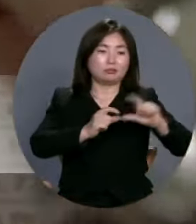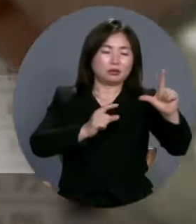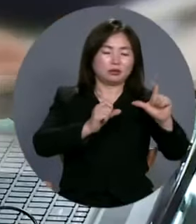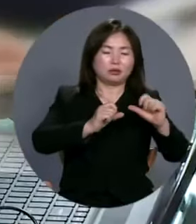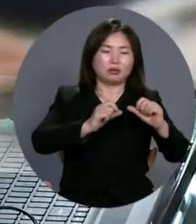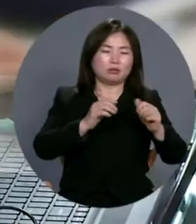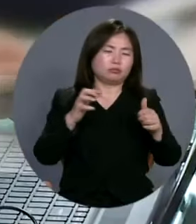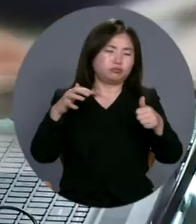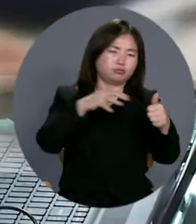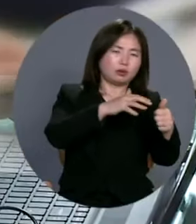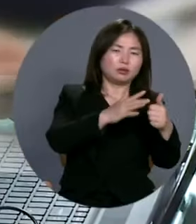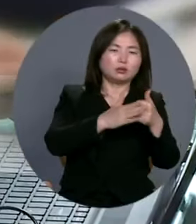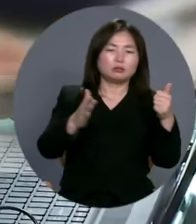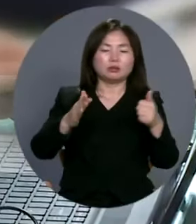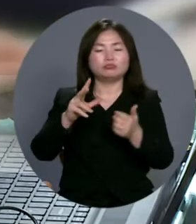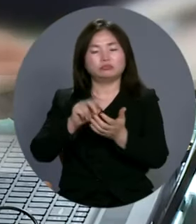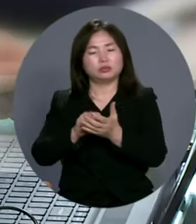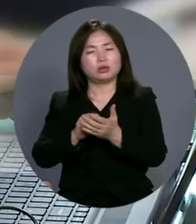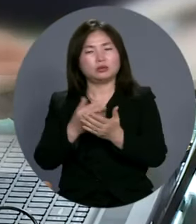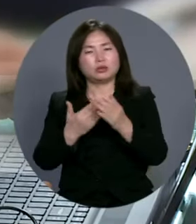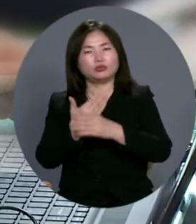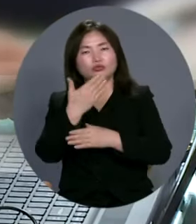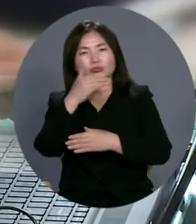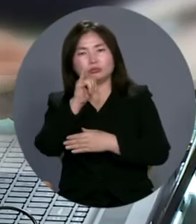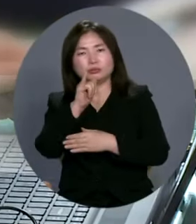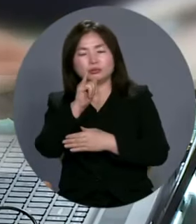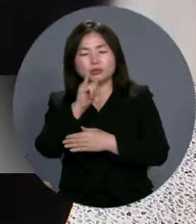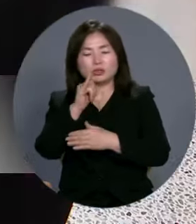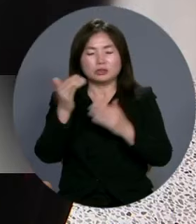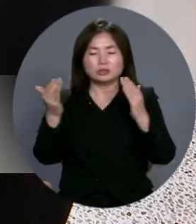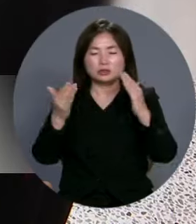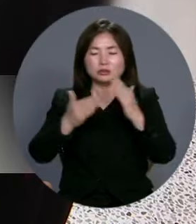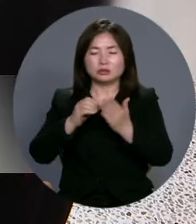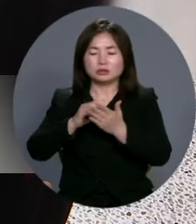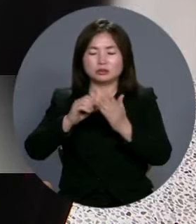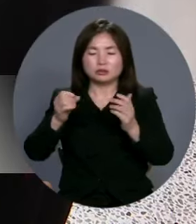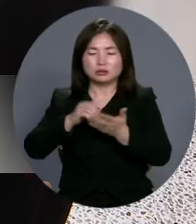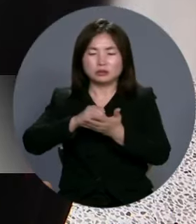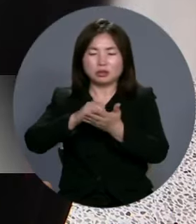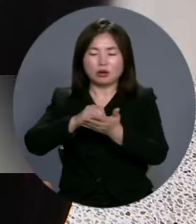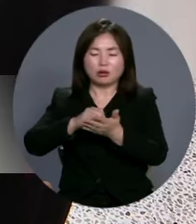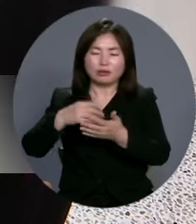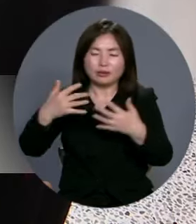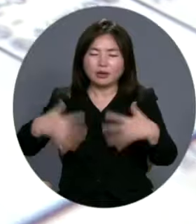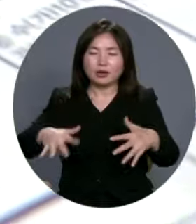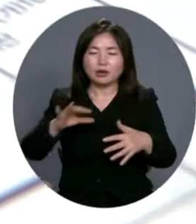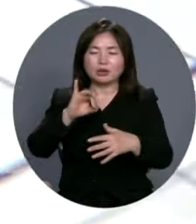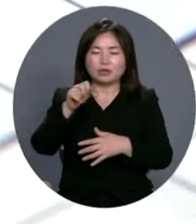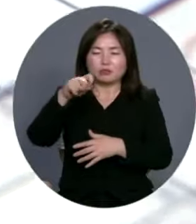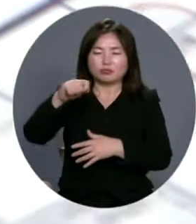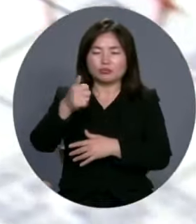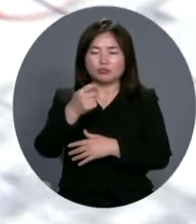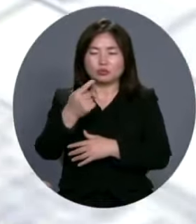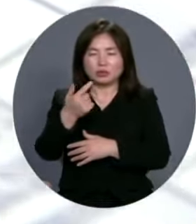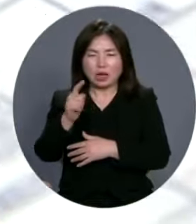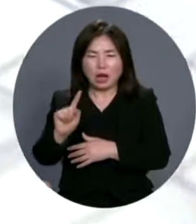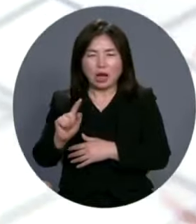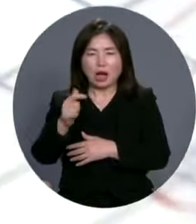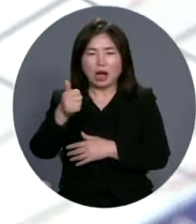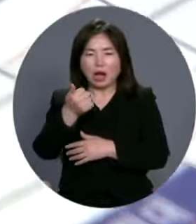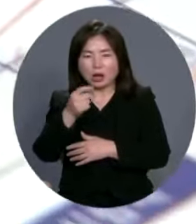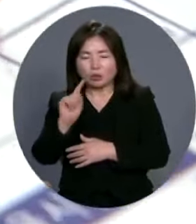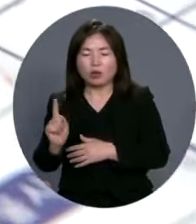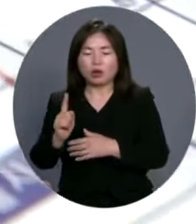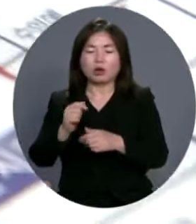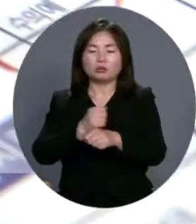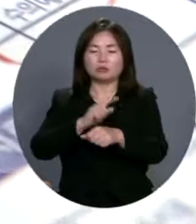이어질 것이란 점도 예상되는 문제입니다. 취업에 취약한 인문학과 기초학문이 외면받아 고사하고 결국 교육의